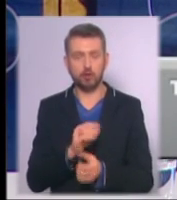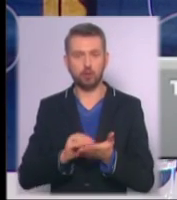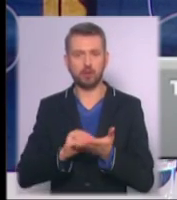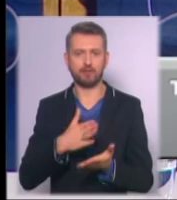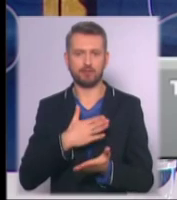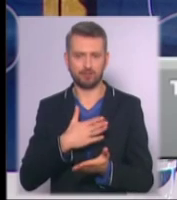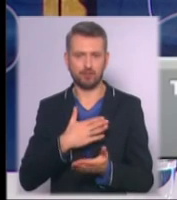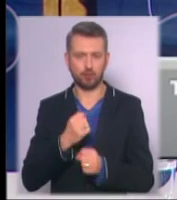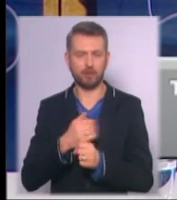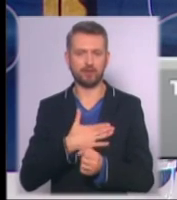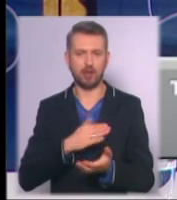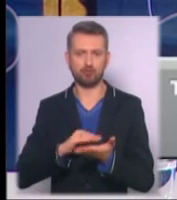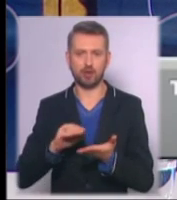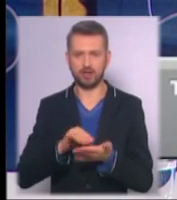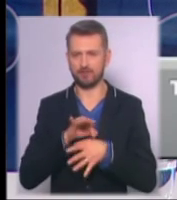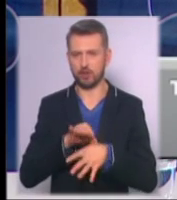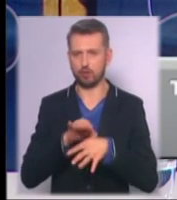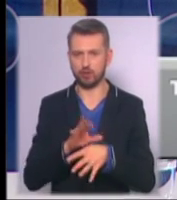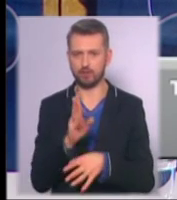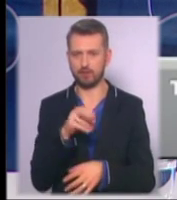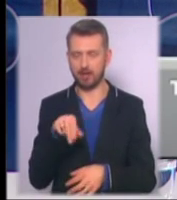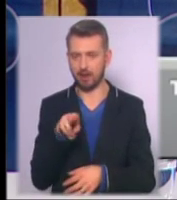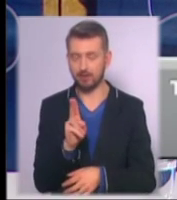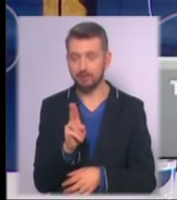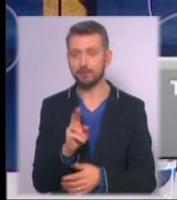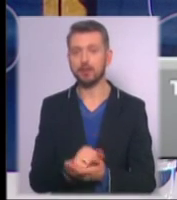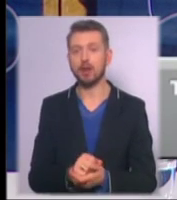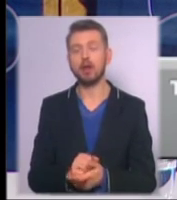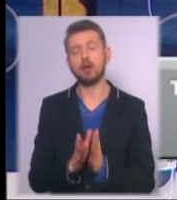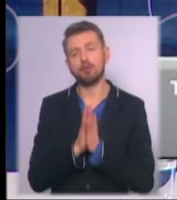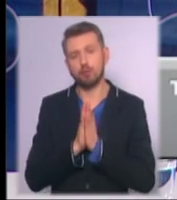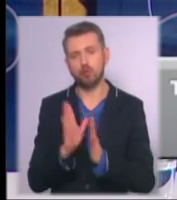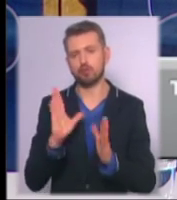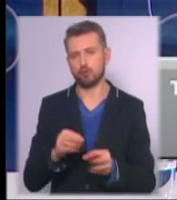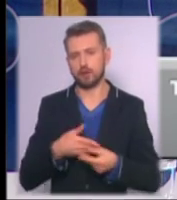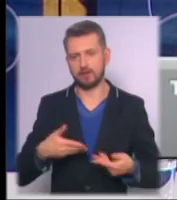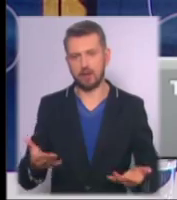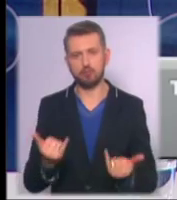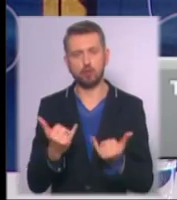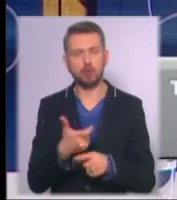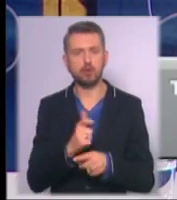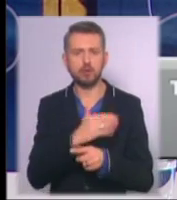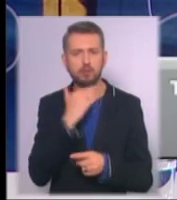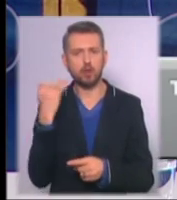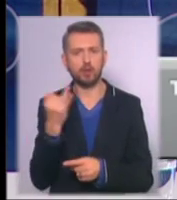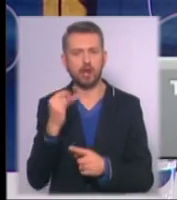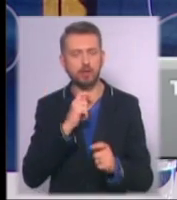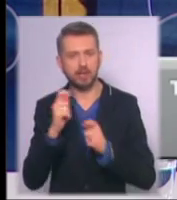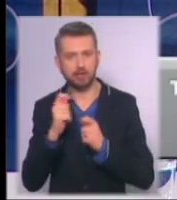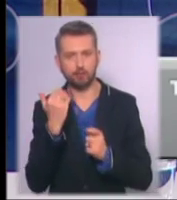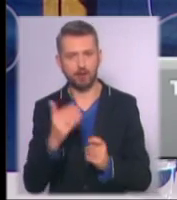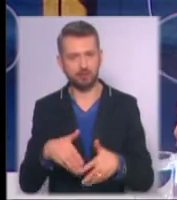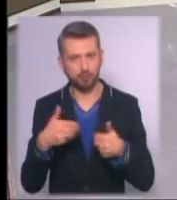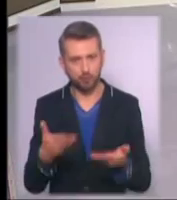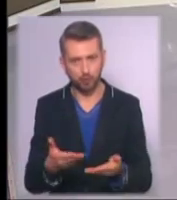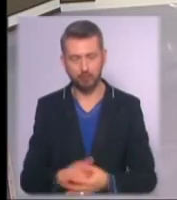мій колега, ведучий Влад Красніцький, перепрошую. Тому прошу, будьте з нами. Сьогодні величезна кількість цікавих інтерв'ю вам запропонуємо. Не